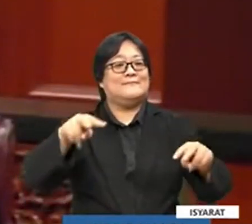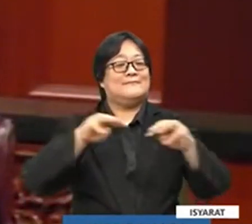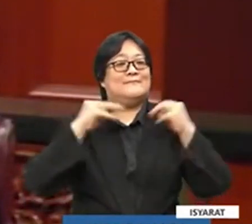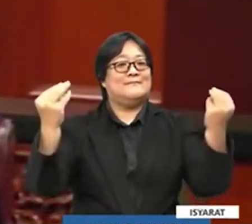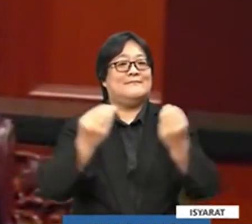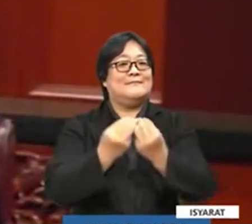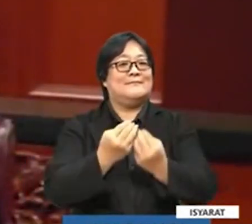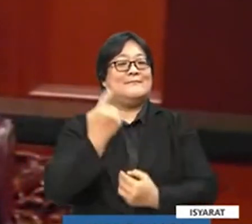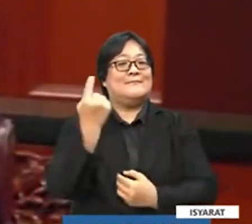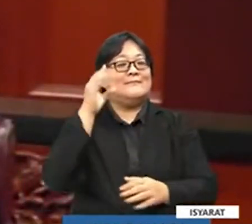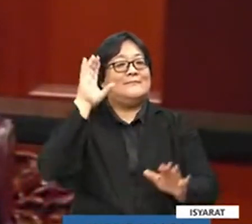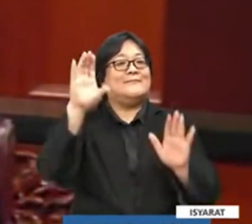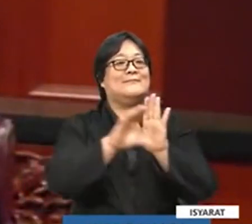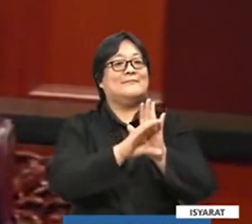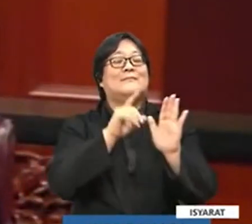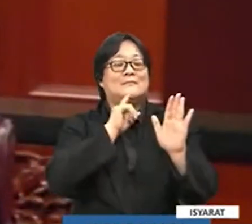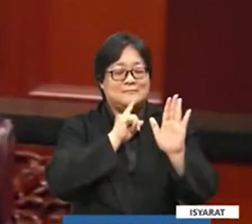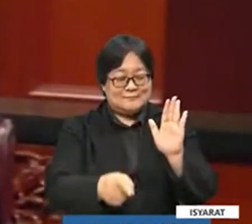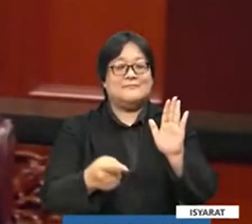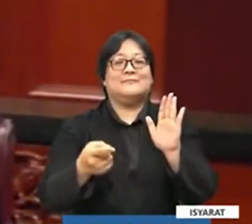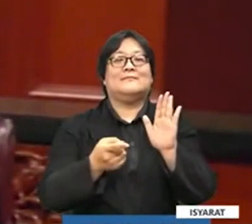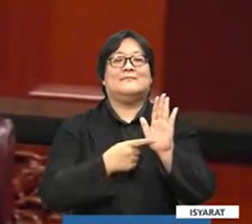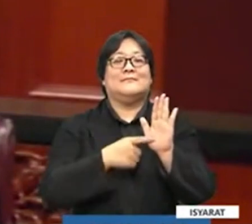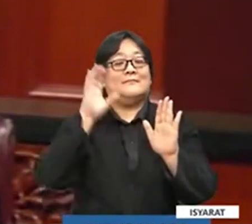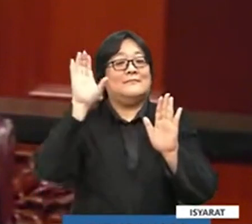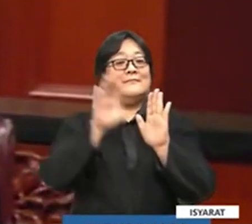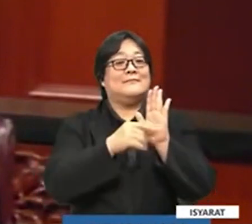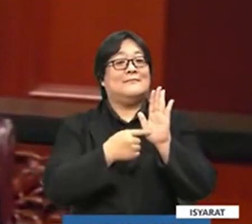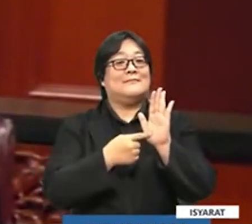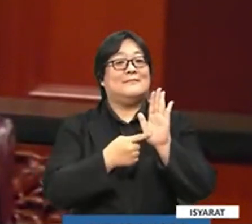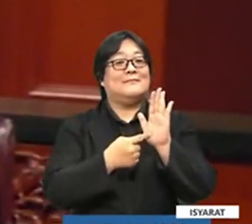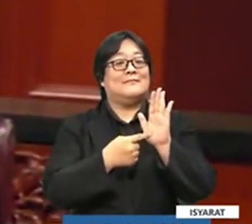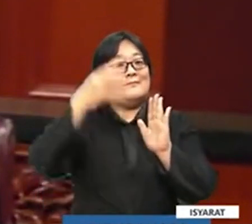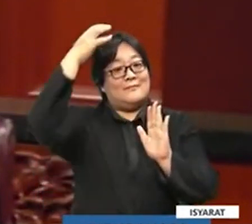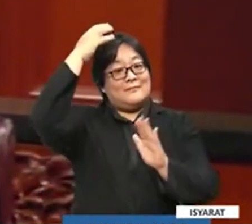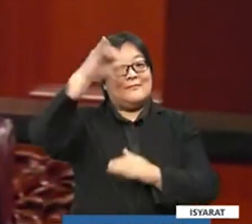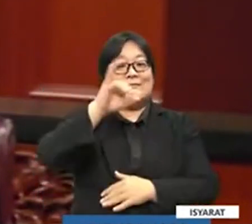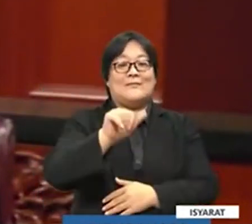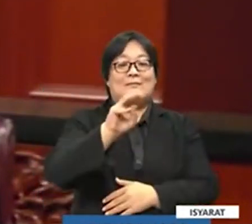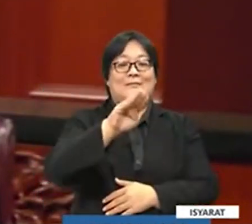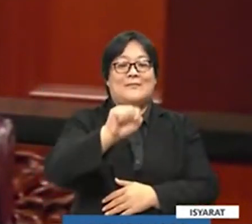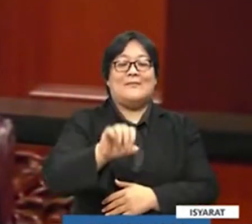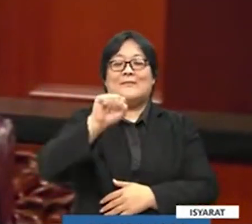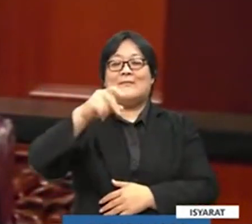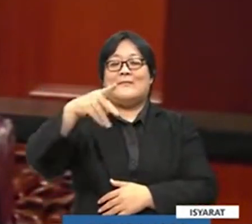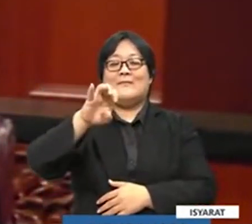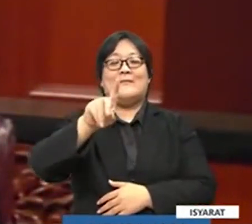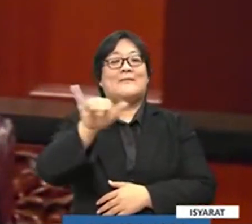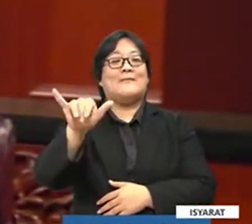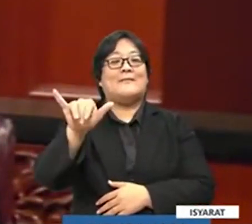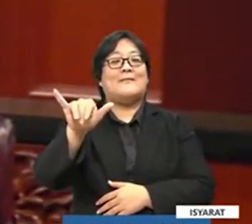tentang sebuah image label biarpun dalam imit label yang tradisi tuela caption gym Speedy ada-ada